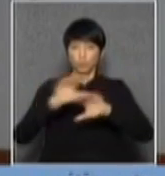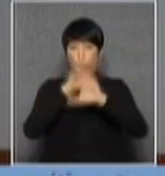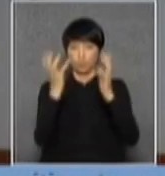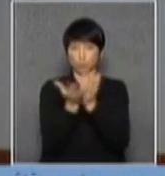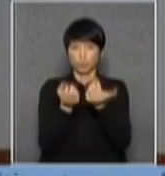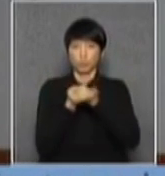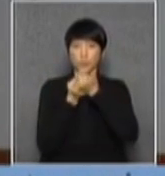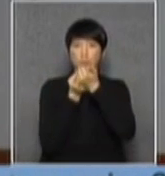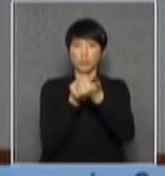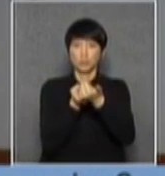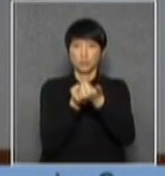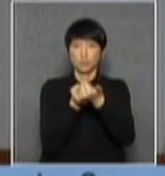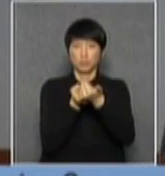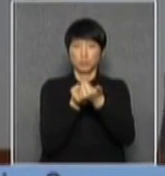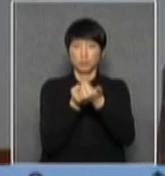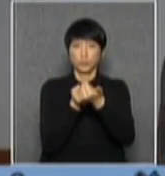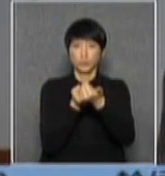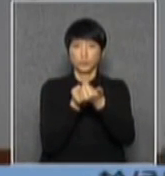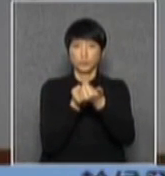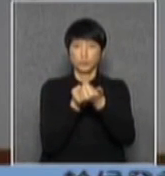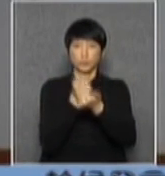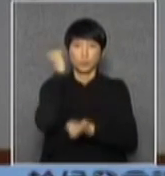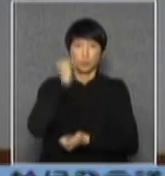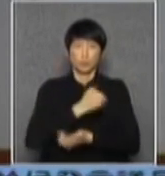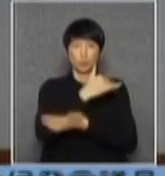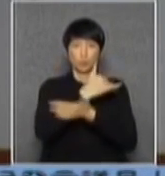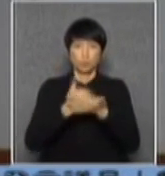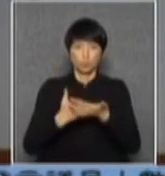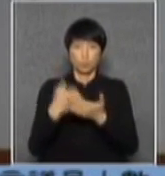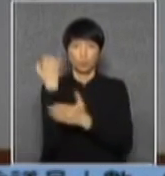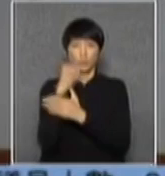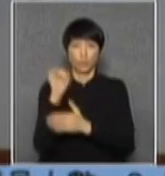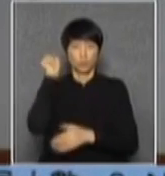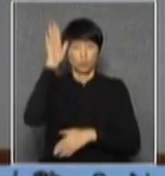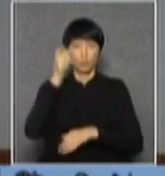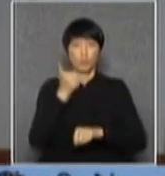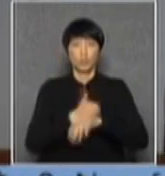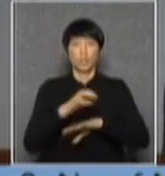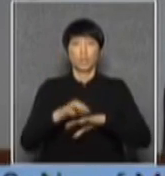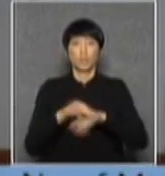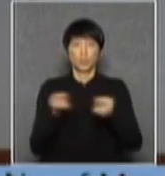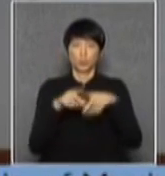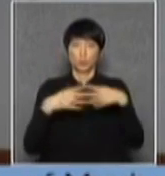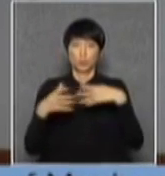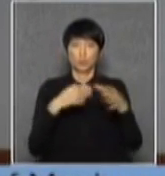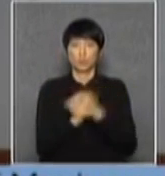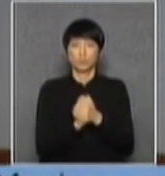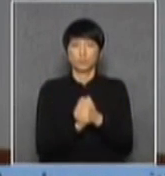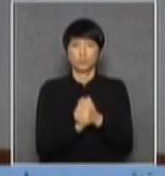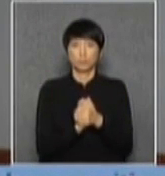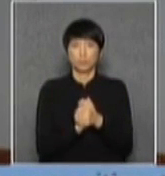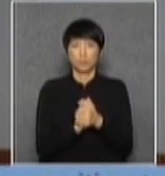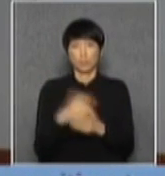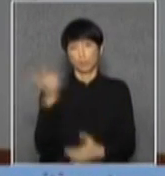持有呢一个全民退休保障、反对未来基金嘅同事。雖然間你好憎我長